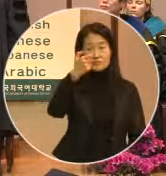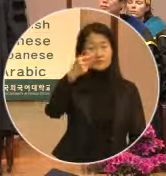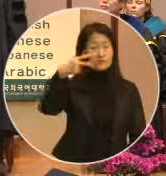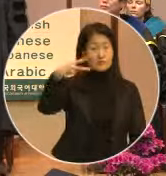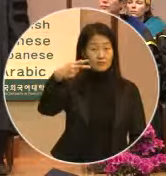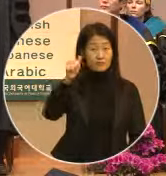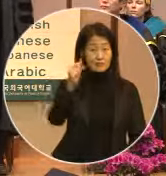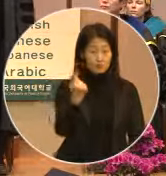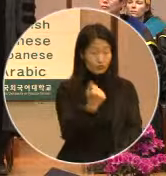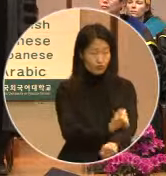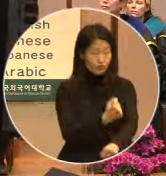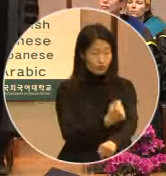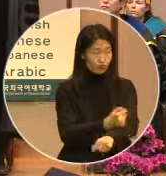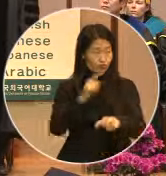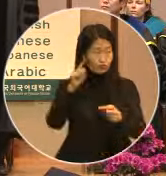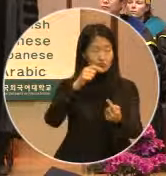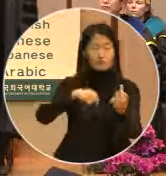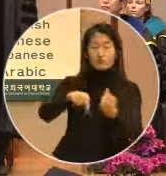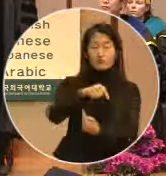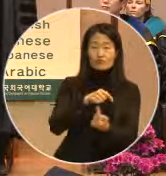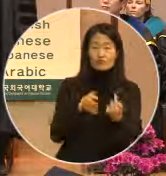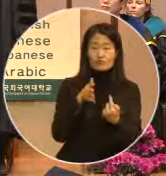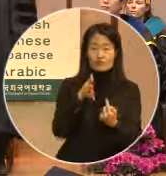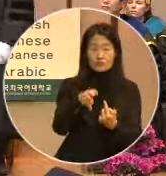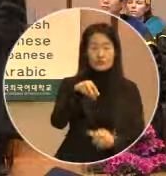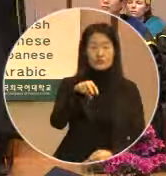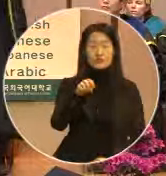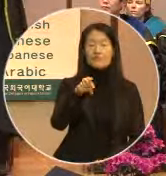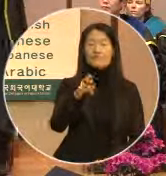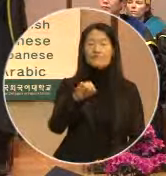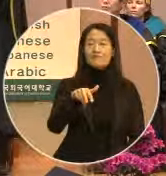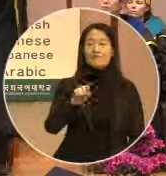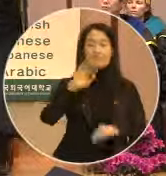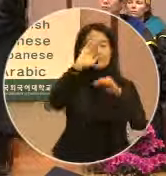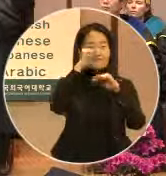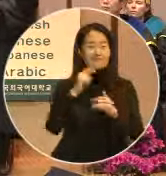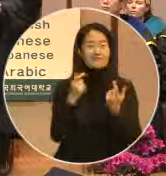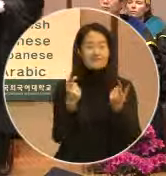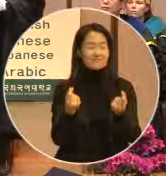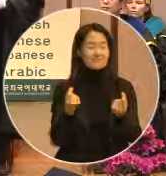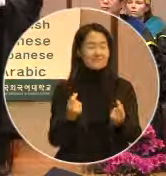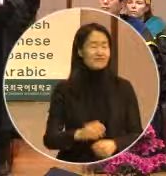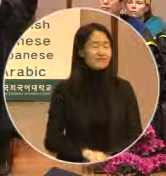제262호 상장 공로사 경영학부 서경차 이하 동문.